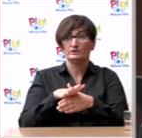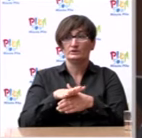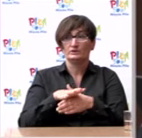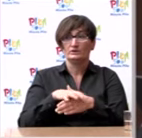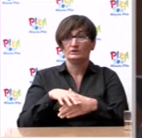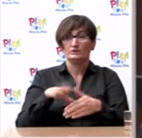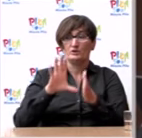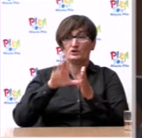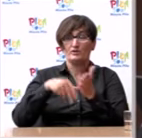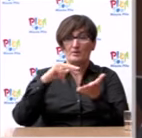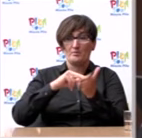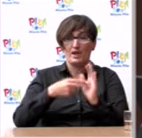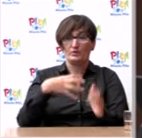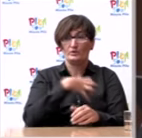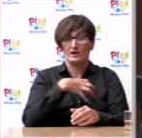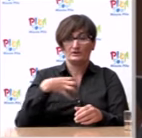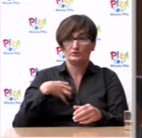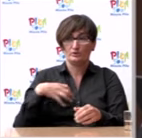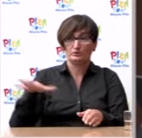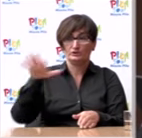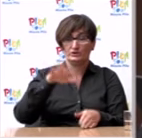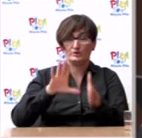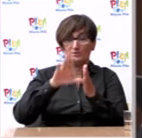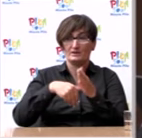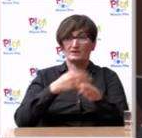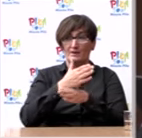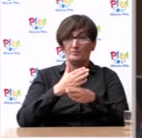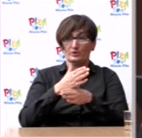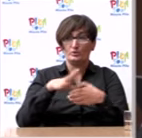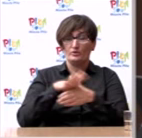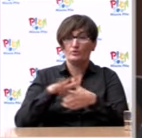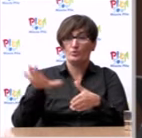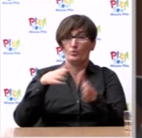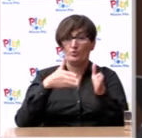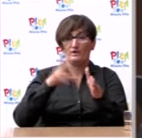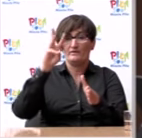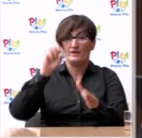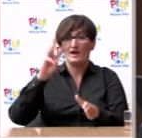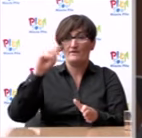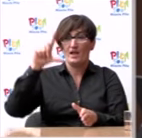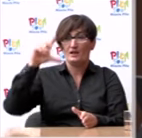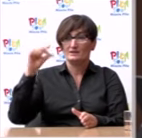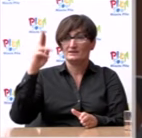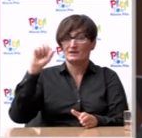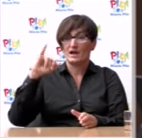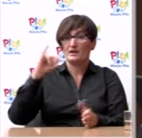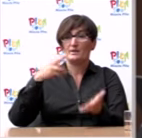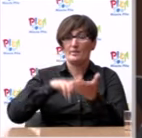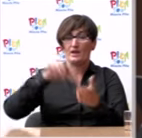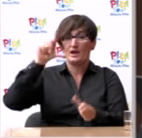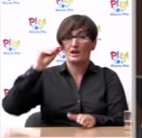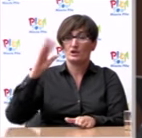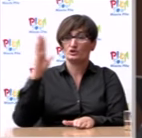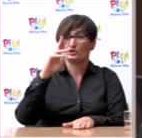zagospodarowania przestrzennego miasta Piły w rejonie ulic Wawelskiej i Naleszkowie, druk numer 178. Bardzo proszę, oddaję głos pani dyrektor